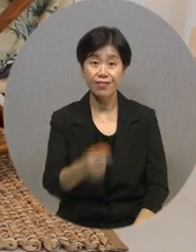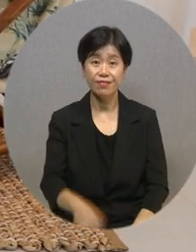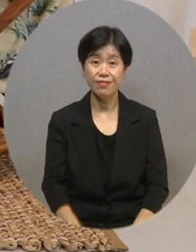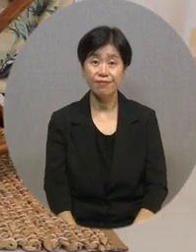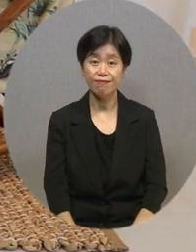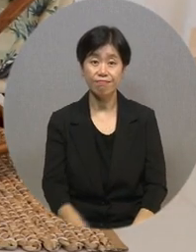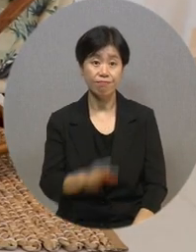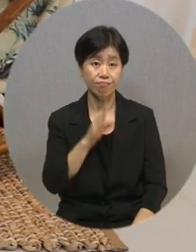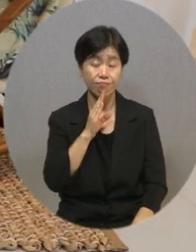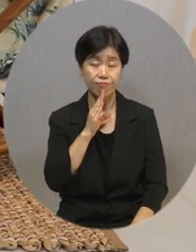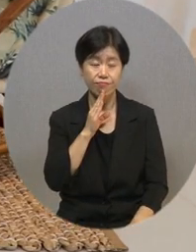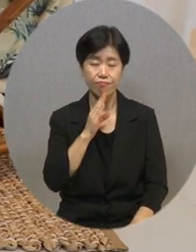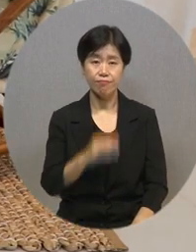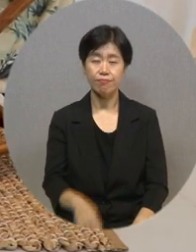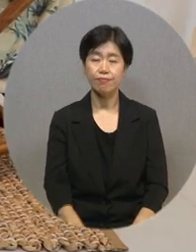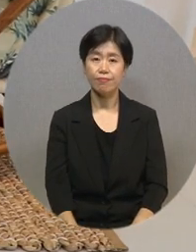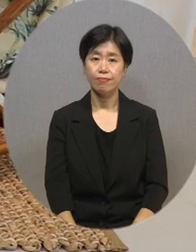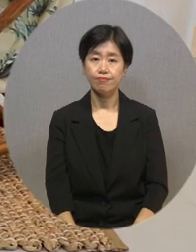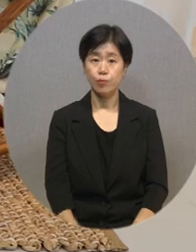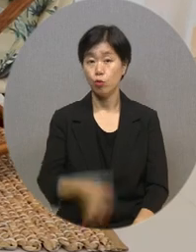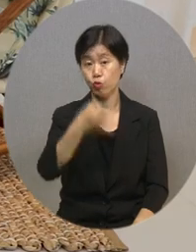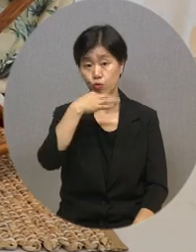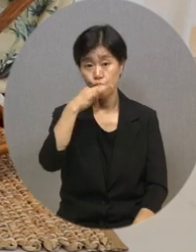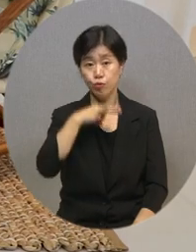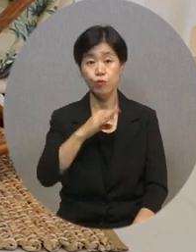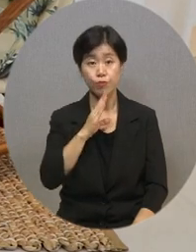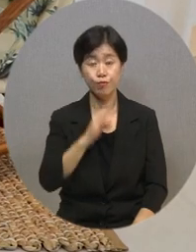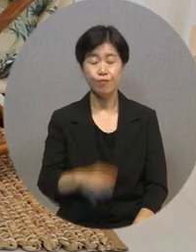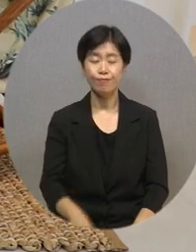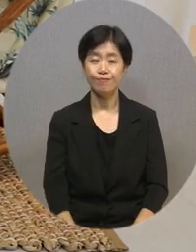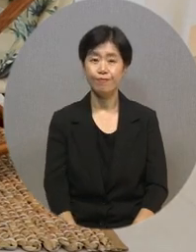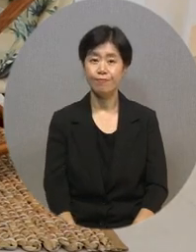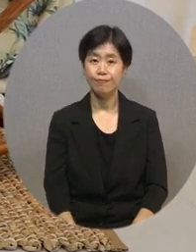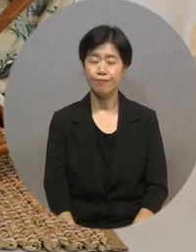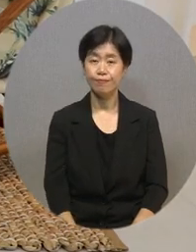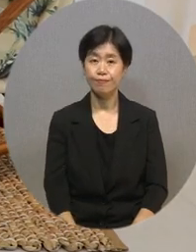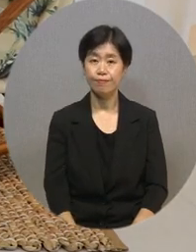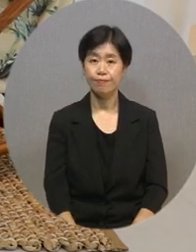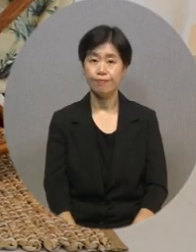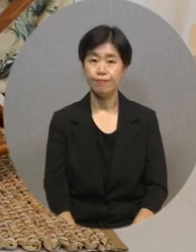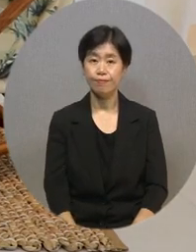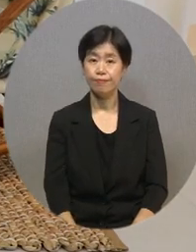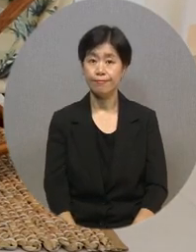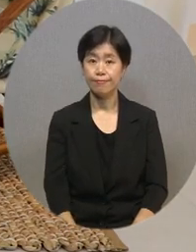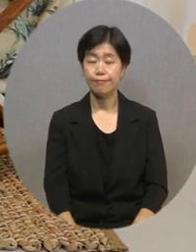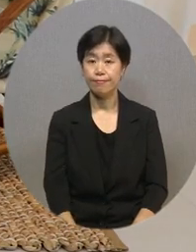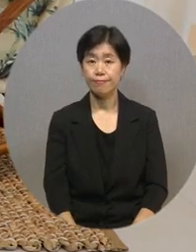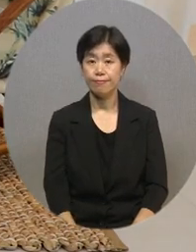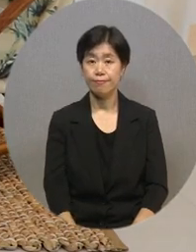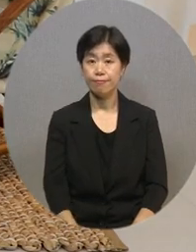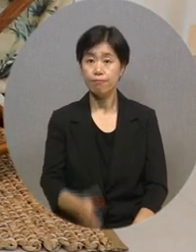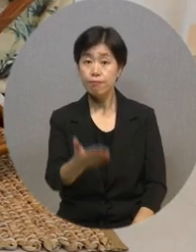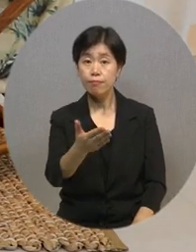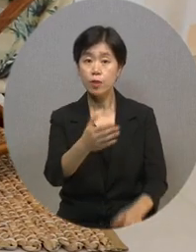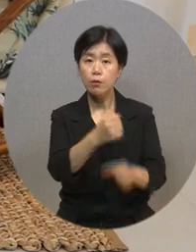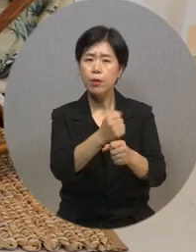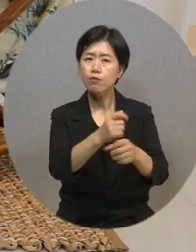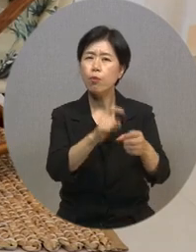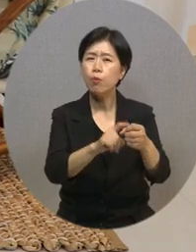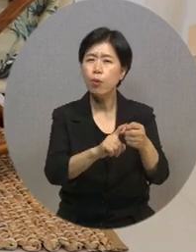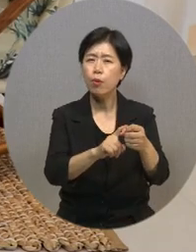생활에 또 쓰임에 굉장히 용이하다는 것을 느끼고 있는데요. 또 어떤 목표로 해서